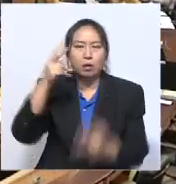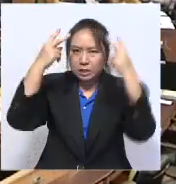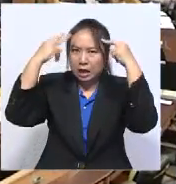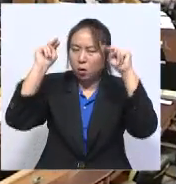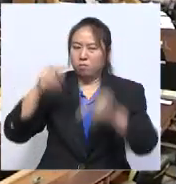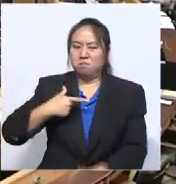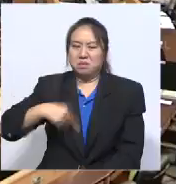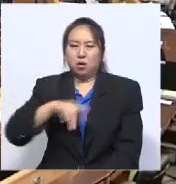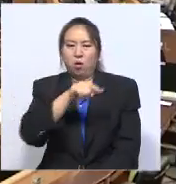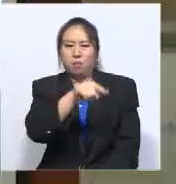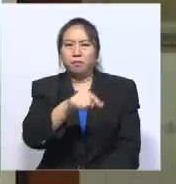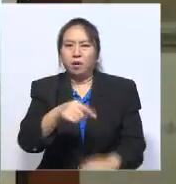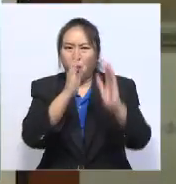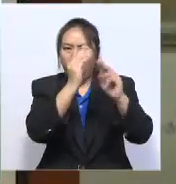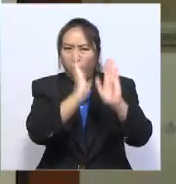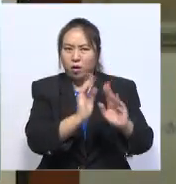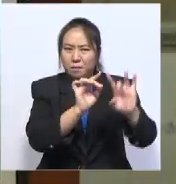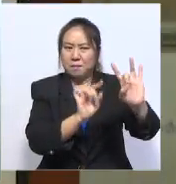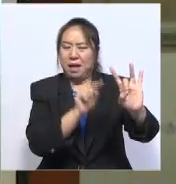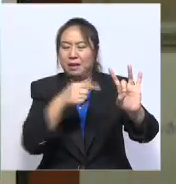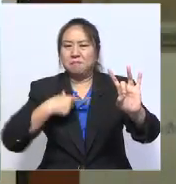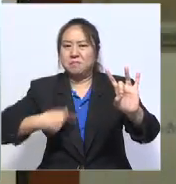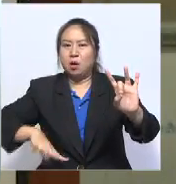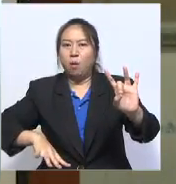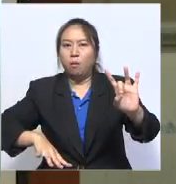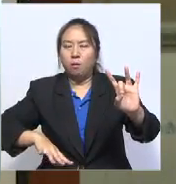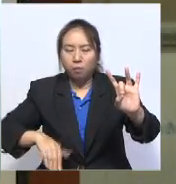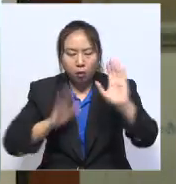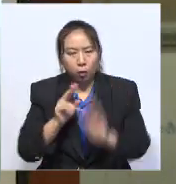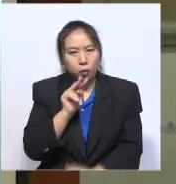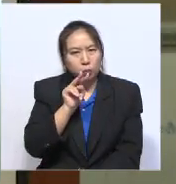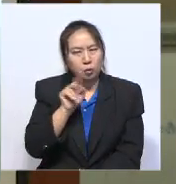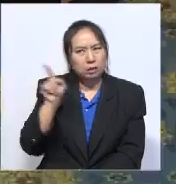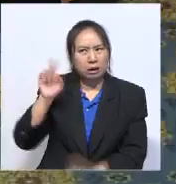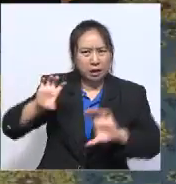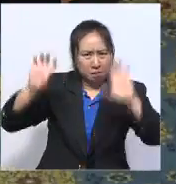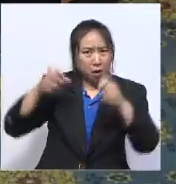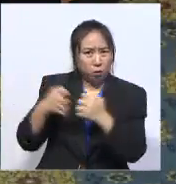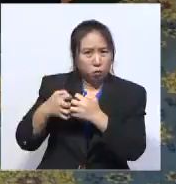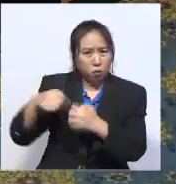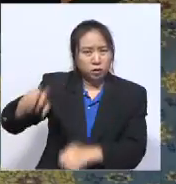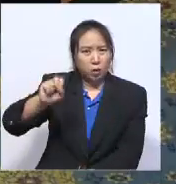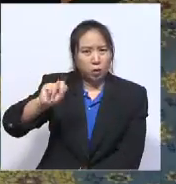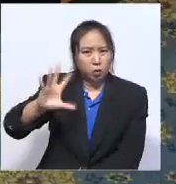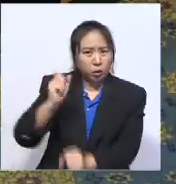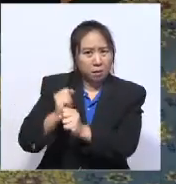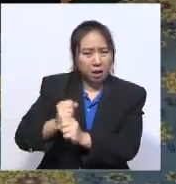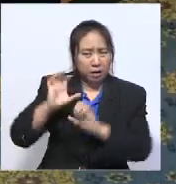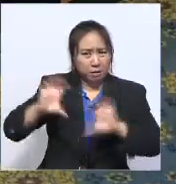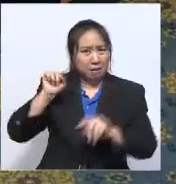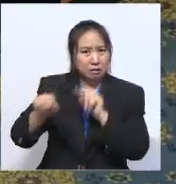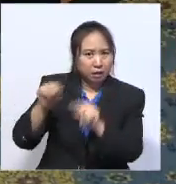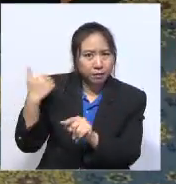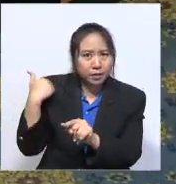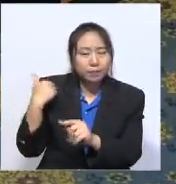ไม่พอใจบุคคลที่เขารับการสรรหาจำนวน8คนทำให้มีการมองกันนะครับว่ารัฐบาลได้แทรกแซงการทำงานของสนช.ซึ่